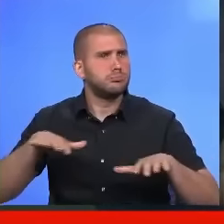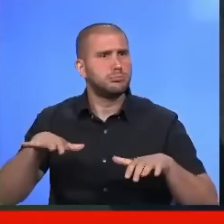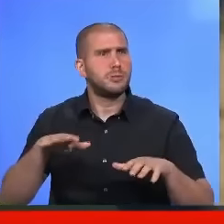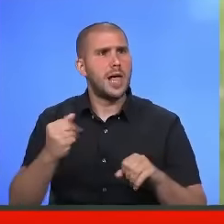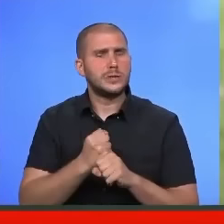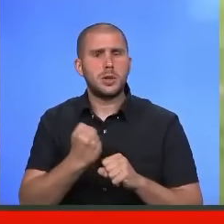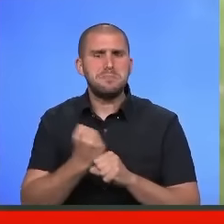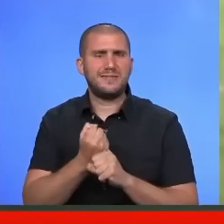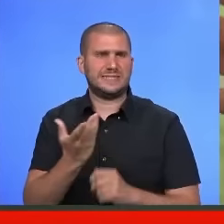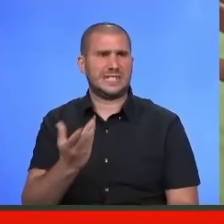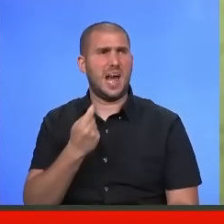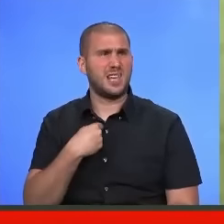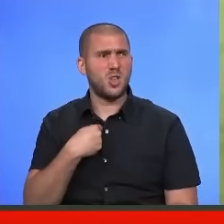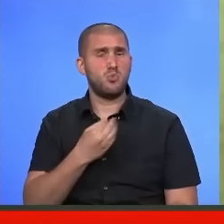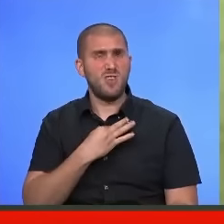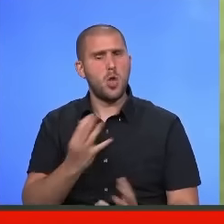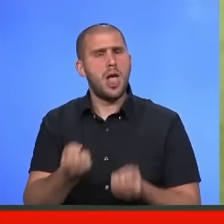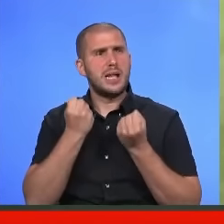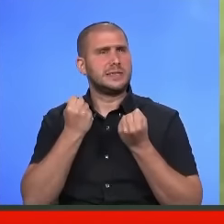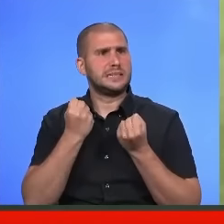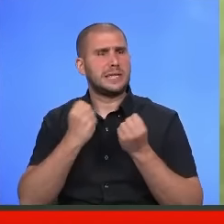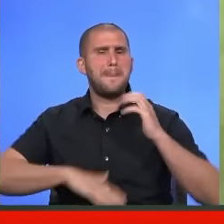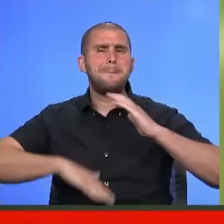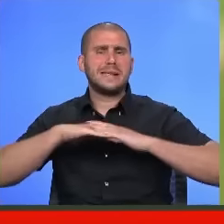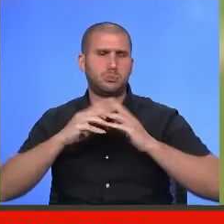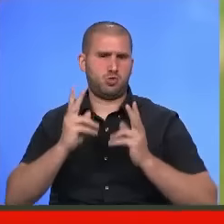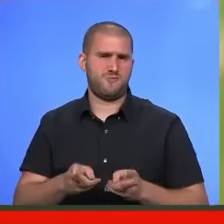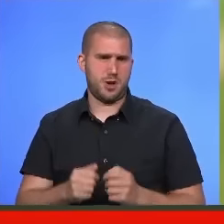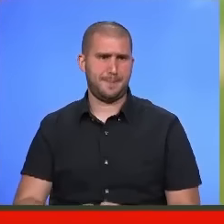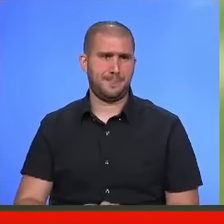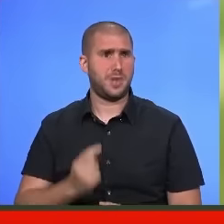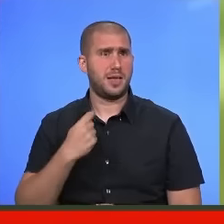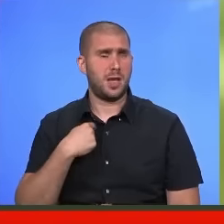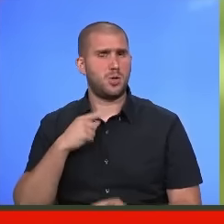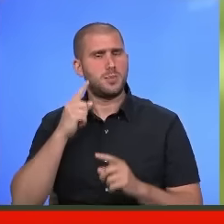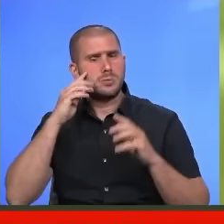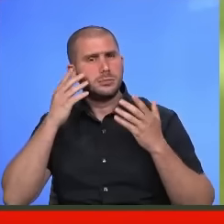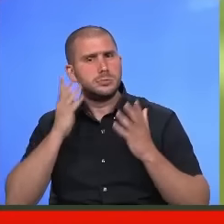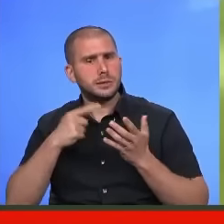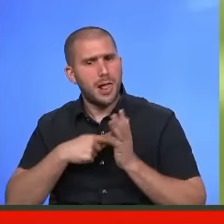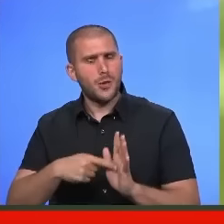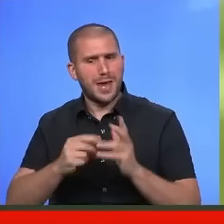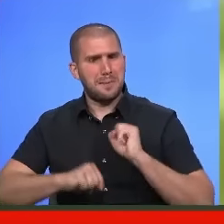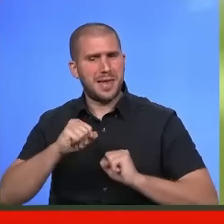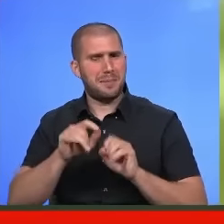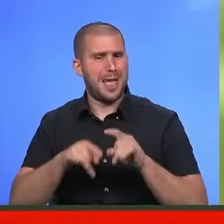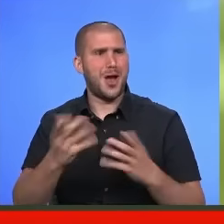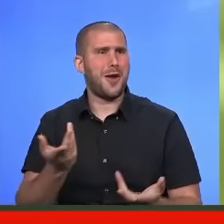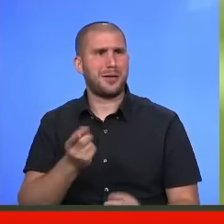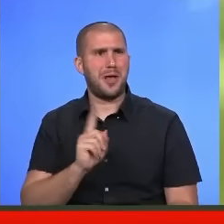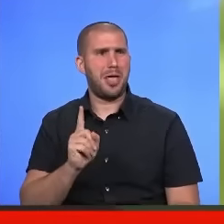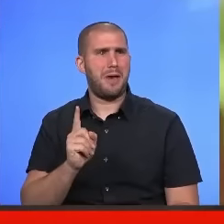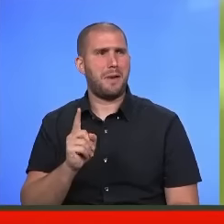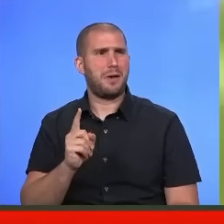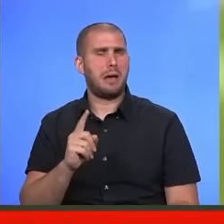המבצע הזה אנחנו מבחינתנו נציל את המקסימום שאנחנו נאכל אנחנו אור לגויים אנחנו צריכים להראות איך מתנהגים לבעלי חיים אנחנו